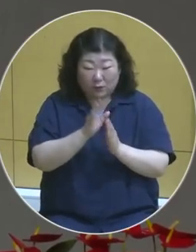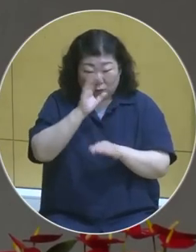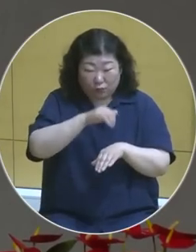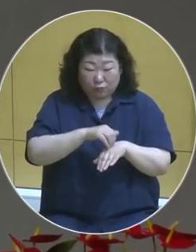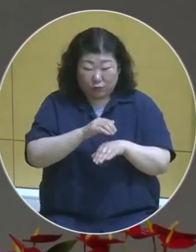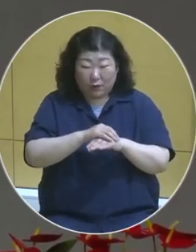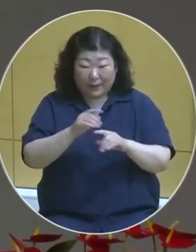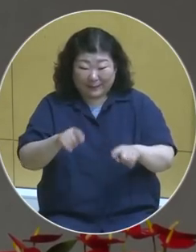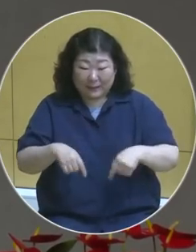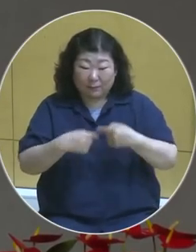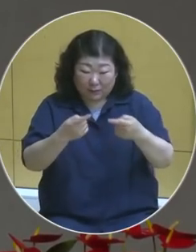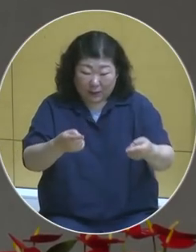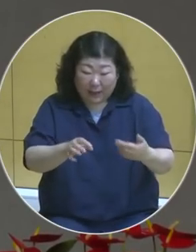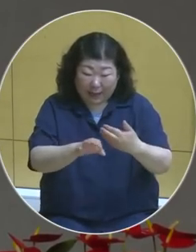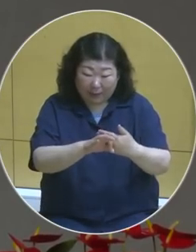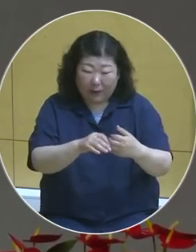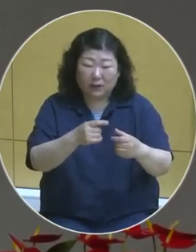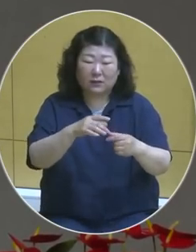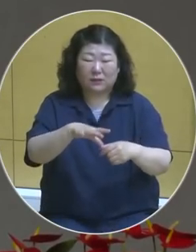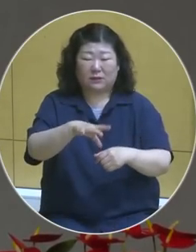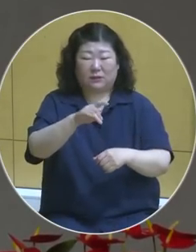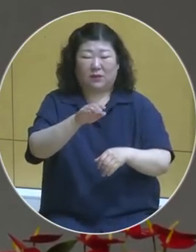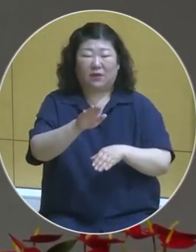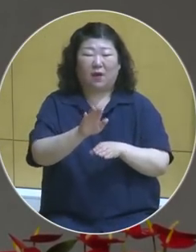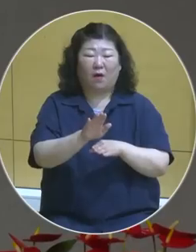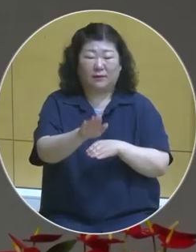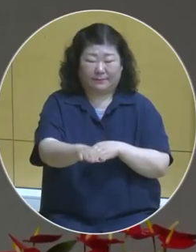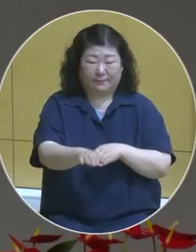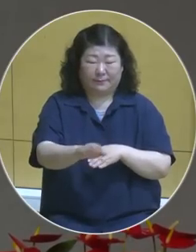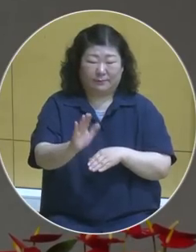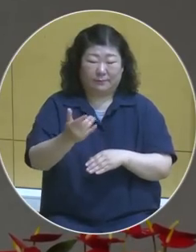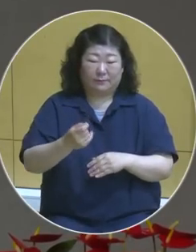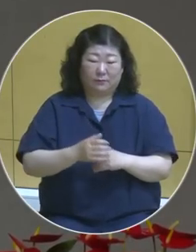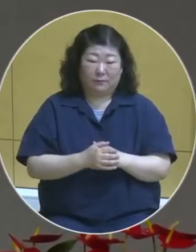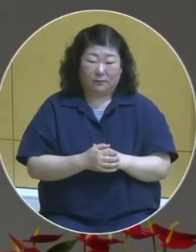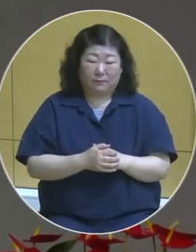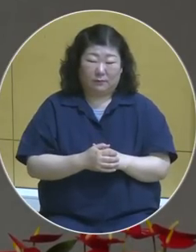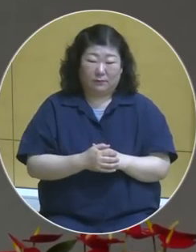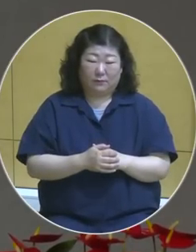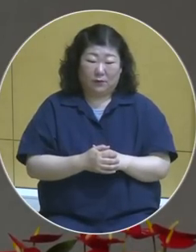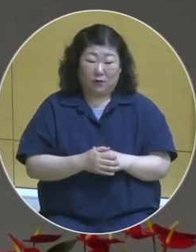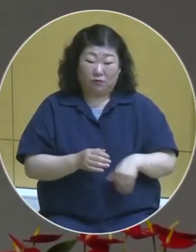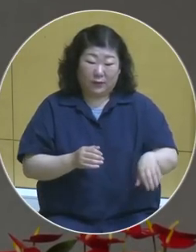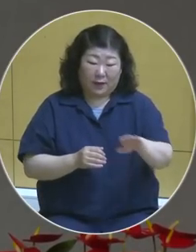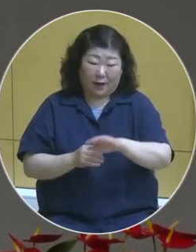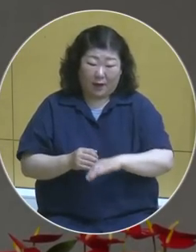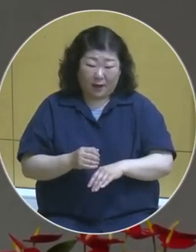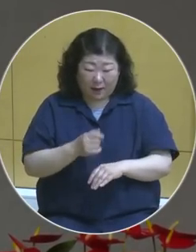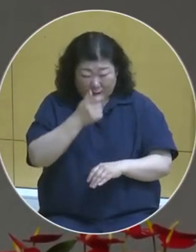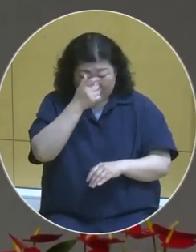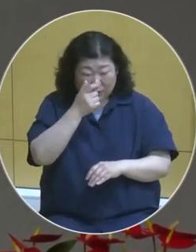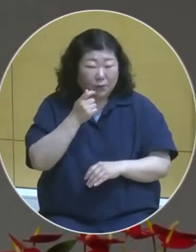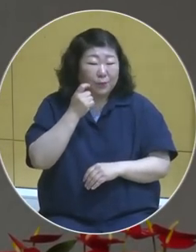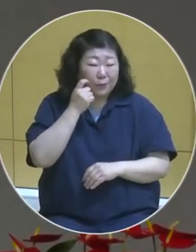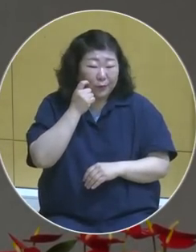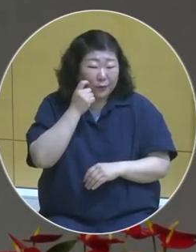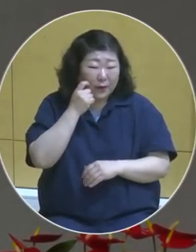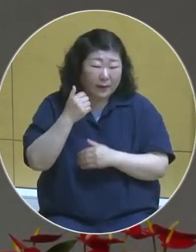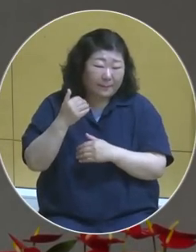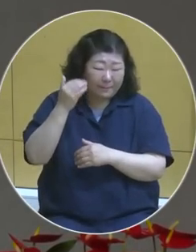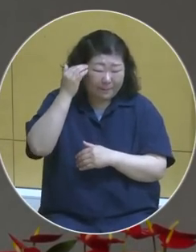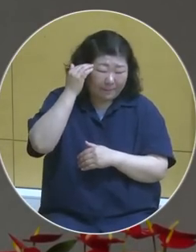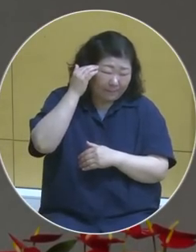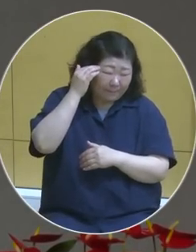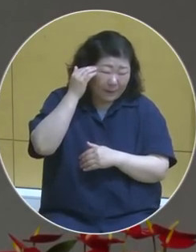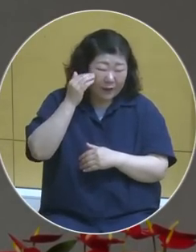저는 생각합니다. 왜냐하면 기가 막히게 우리라이금 기도하지 못하게 만드는 세력들이 있는가 하면 왜 그럴까요? 기도야말로